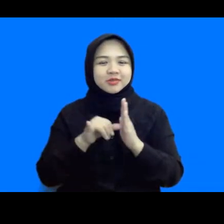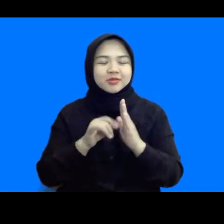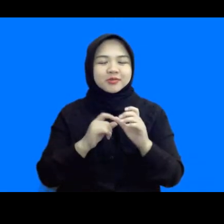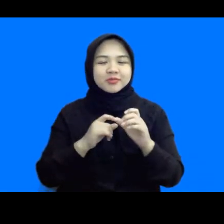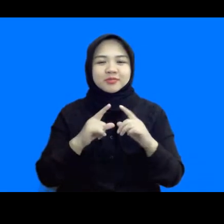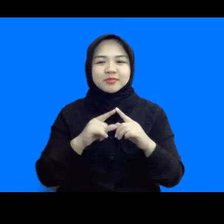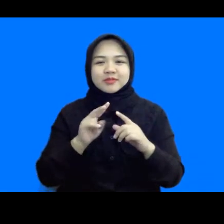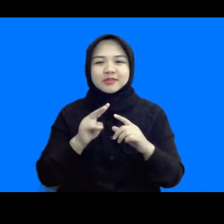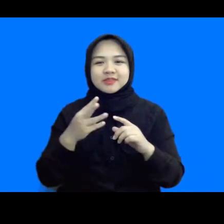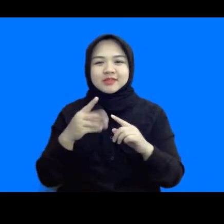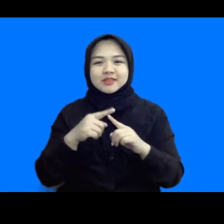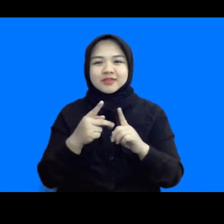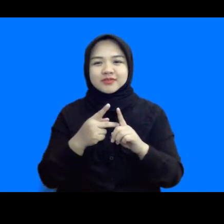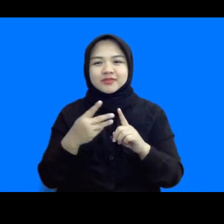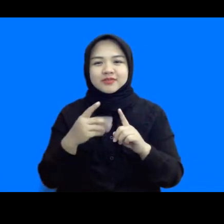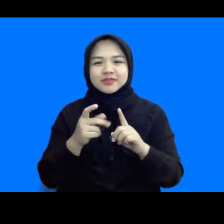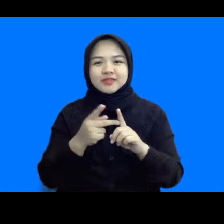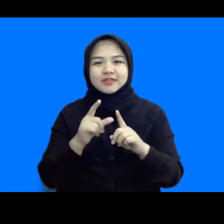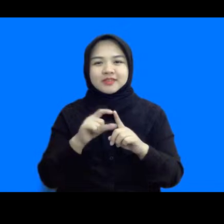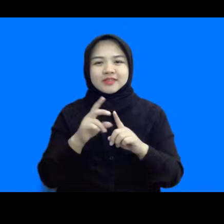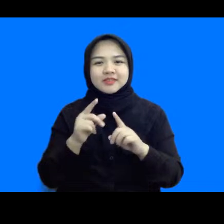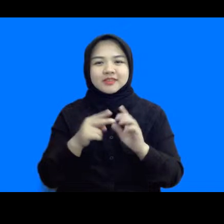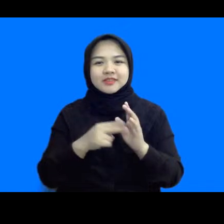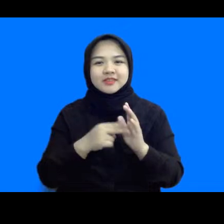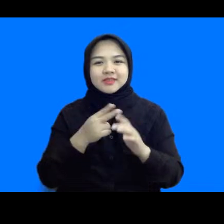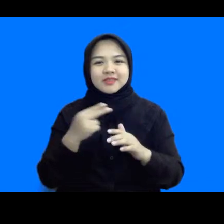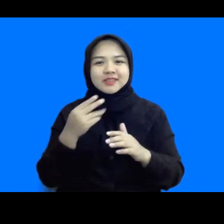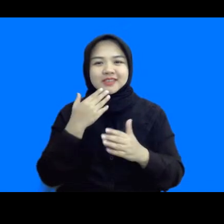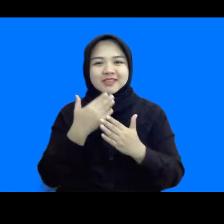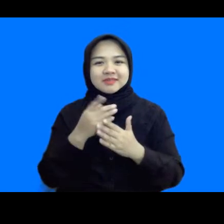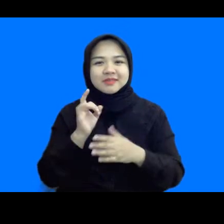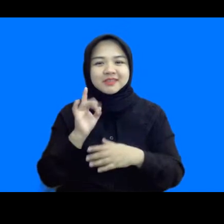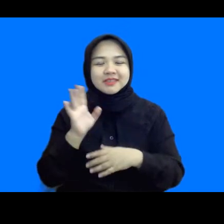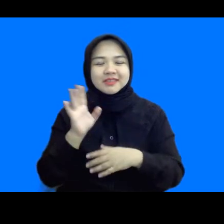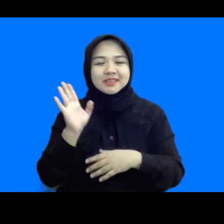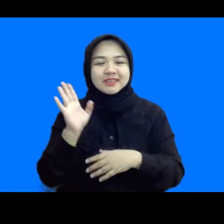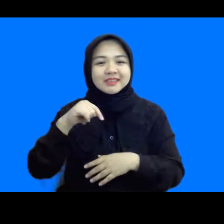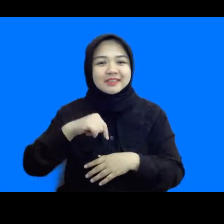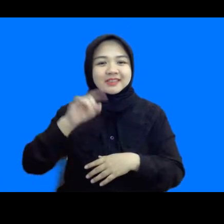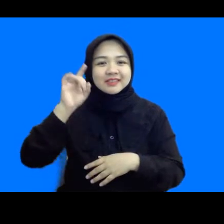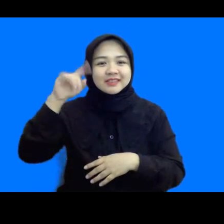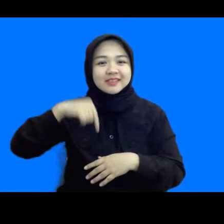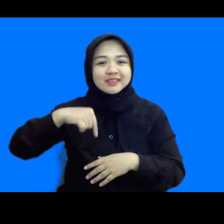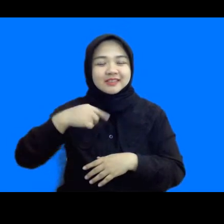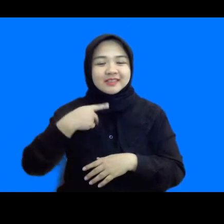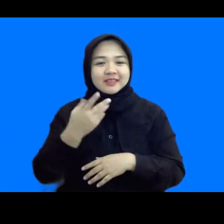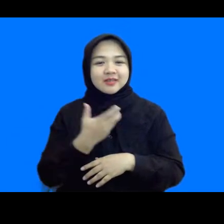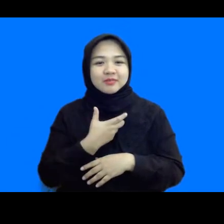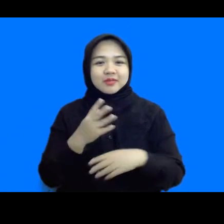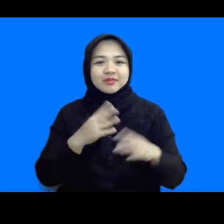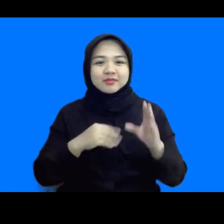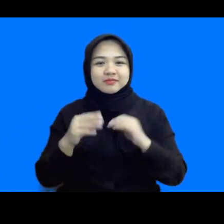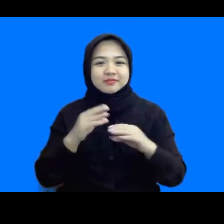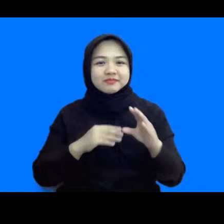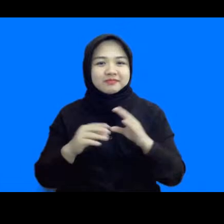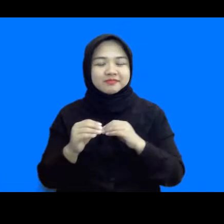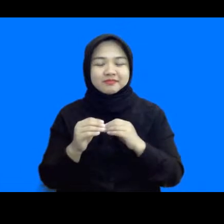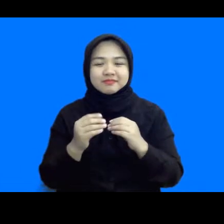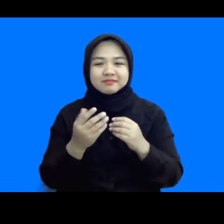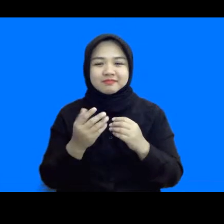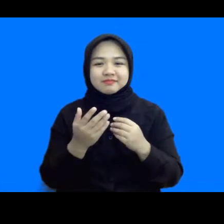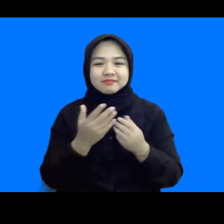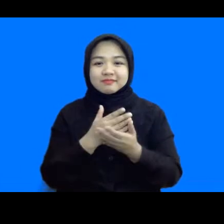Children Indonesia. Selamat siang. Siang hari ini kita akan ngobrol-ngobrol, kita akan berbagi